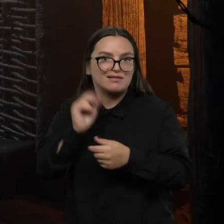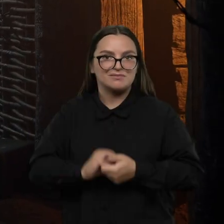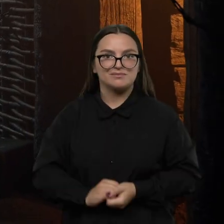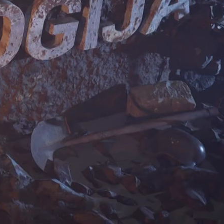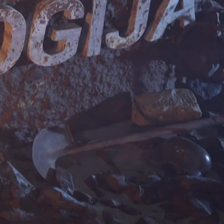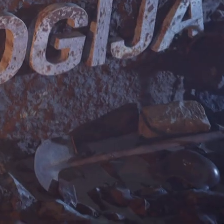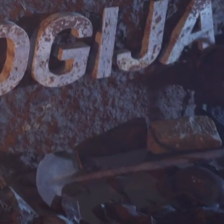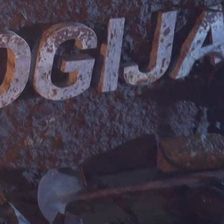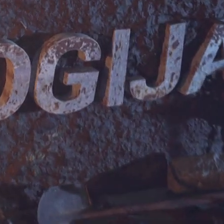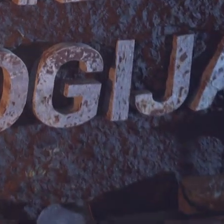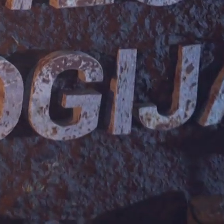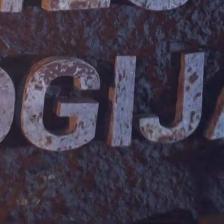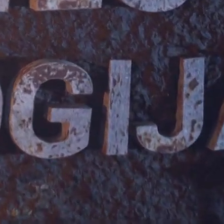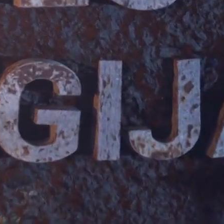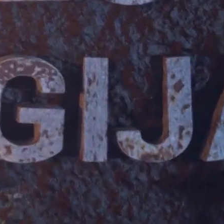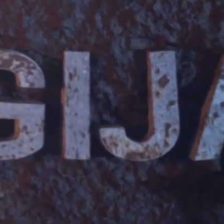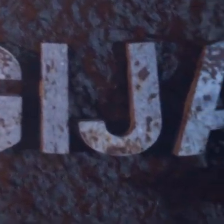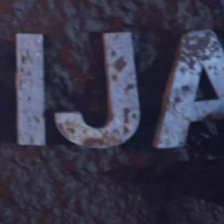data.